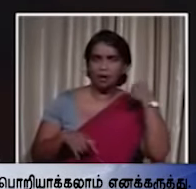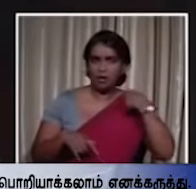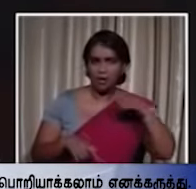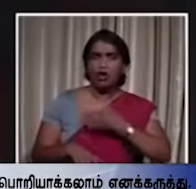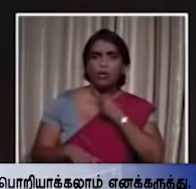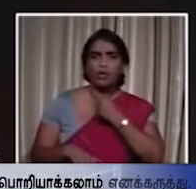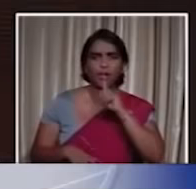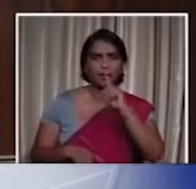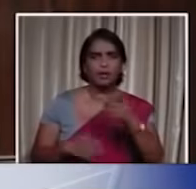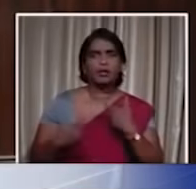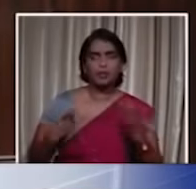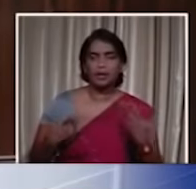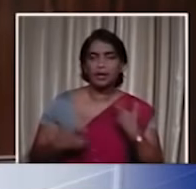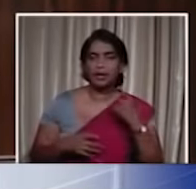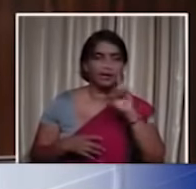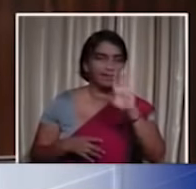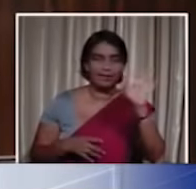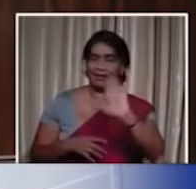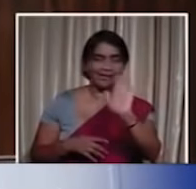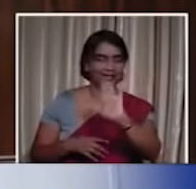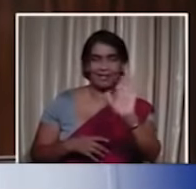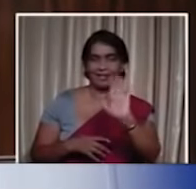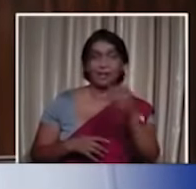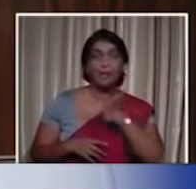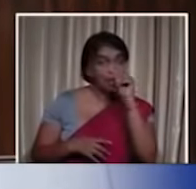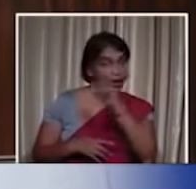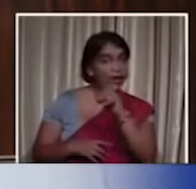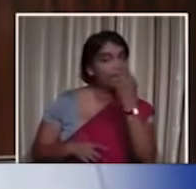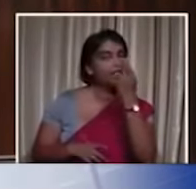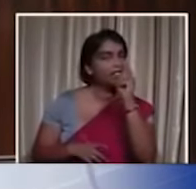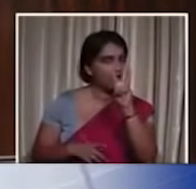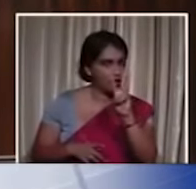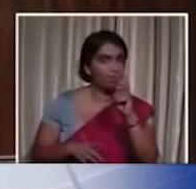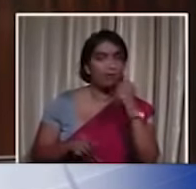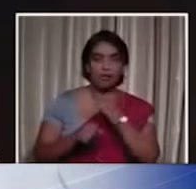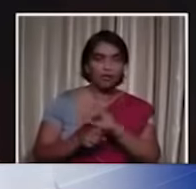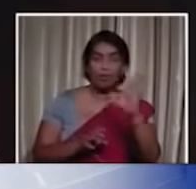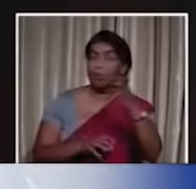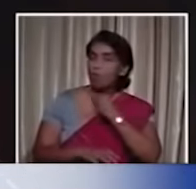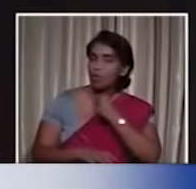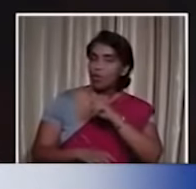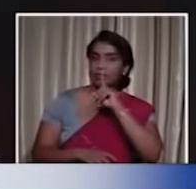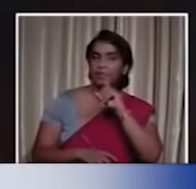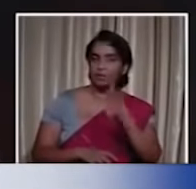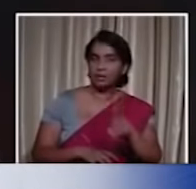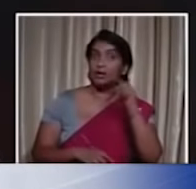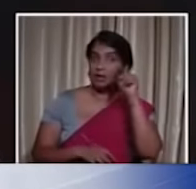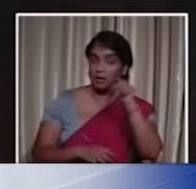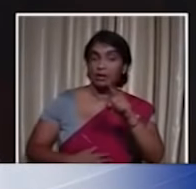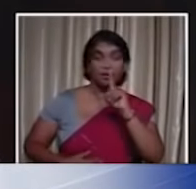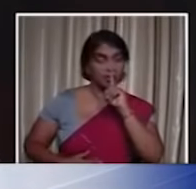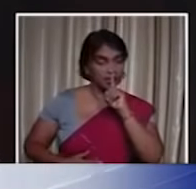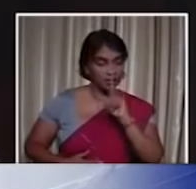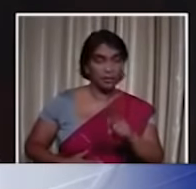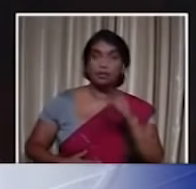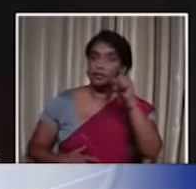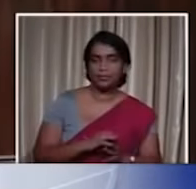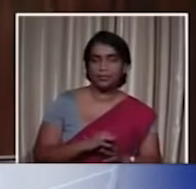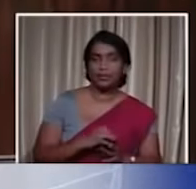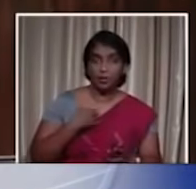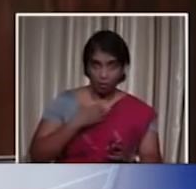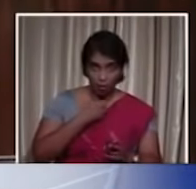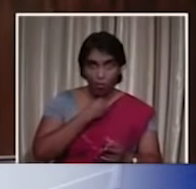நான் ஏன் இங்கு வந்து பொய்யுரைக்க வேண்டும்? கூறும் போது தவறு நிகழ்ந்து விட்டது என நீங்கள் கூறுகின்றீர்கள். நான் புள்ளி வைத்து அரவு போட்டு கதை